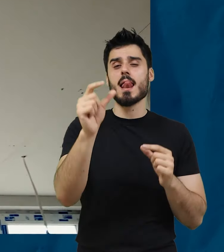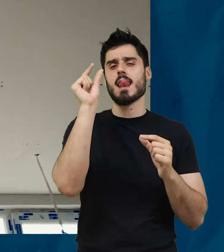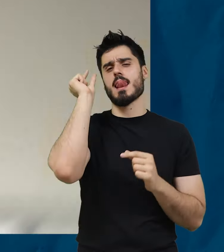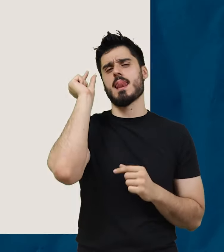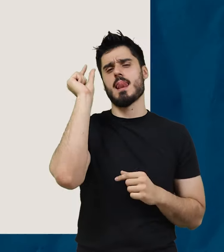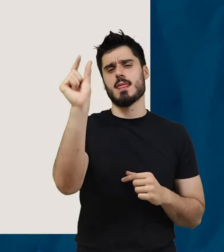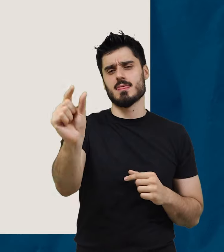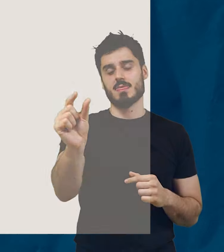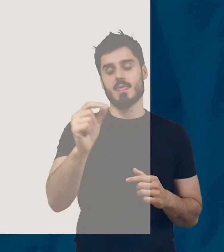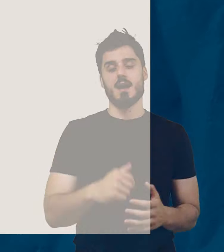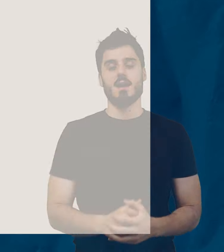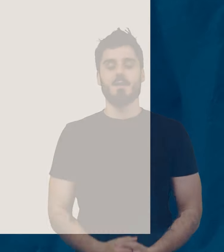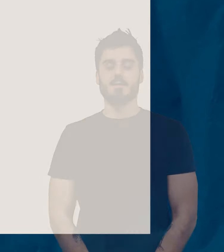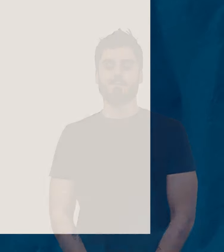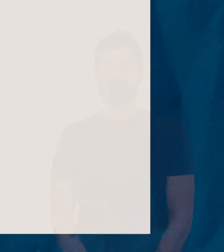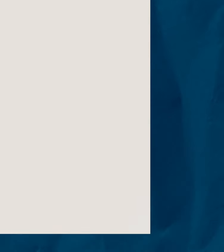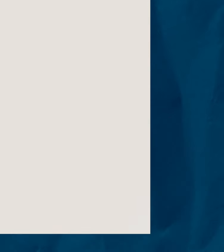е.